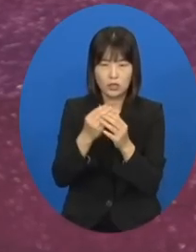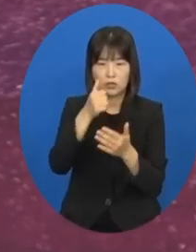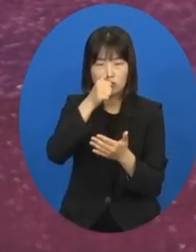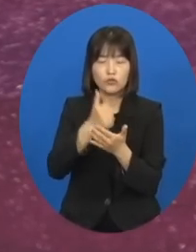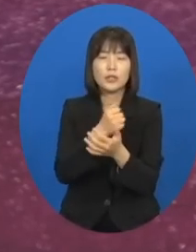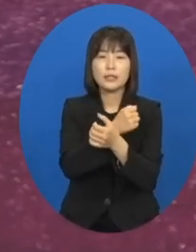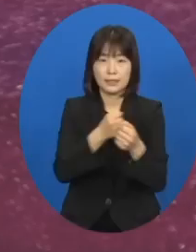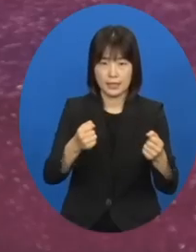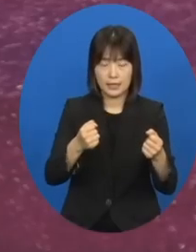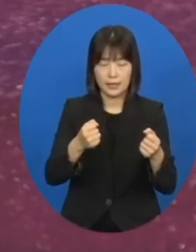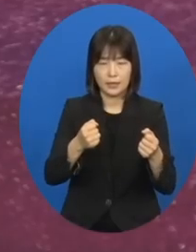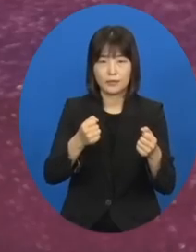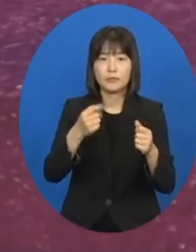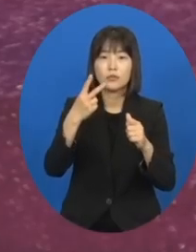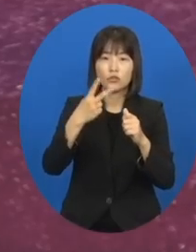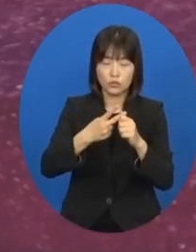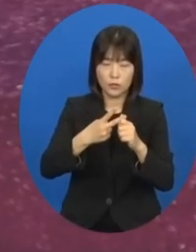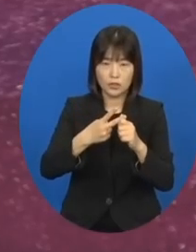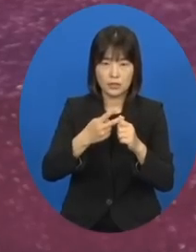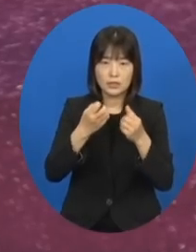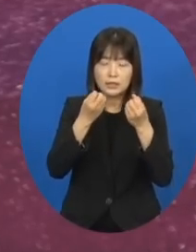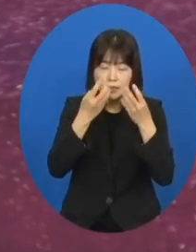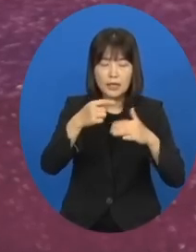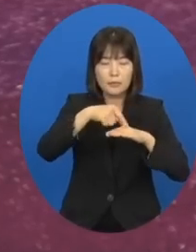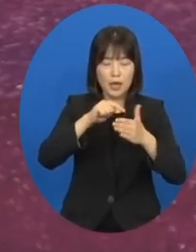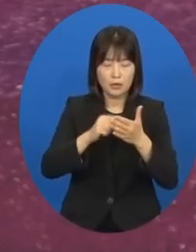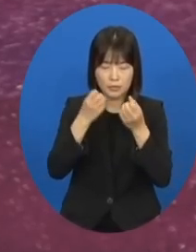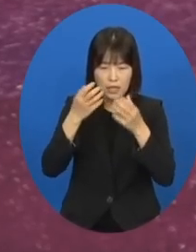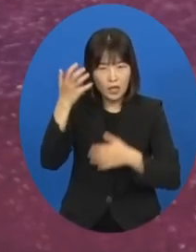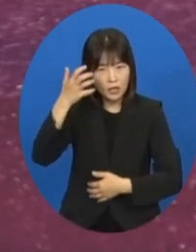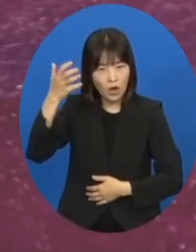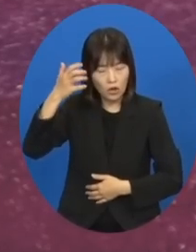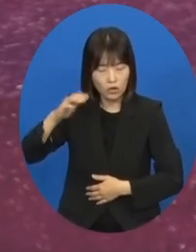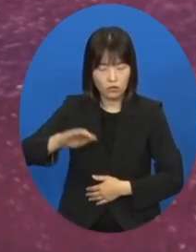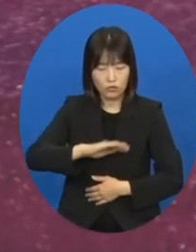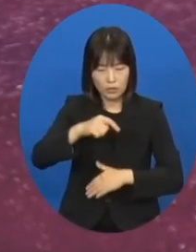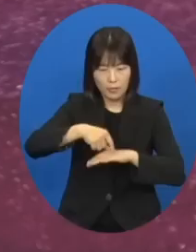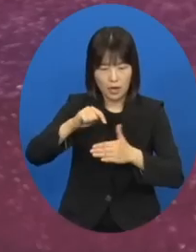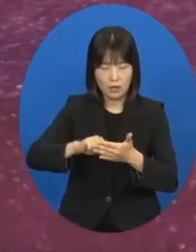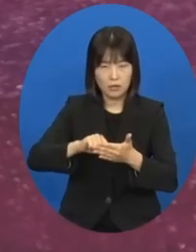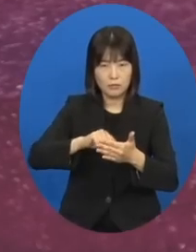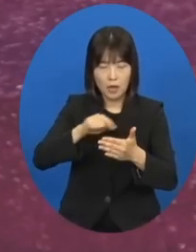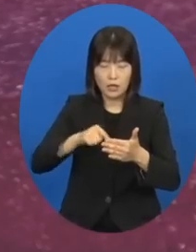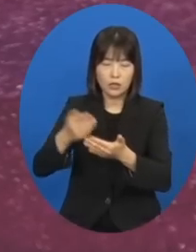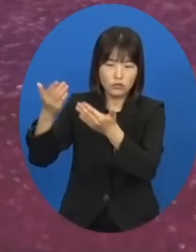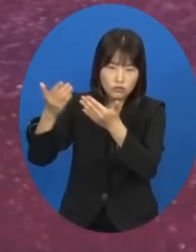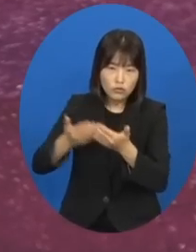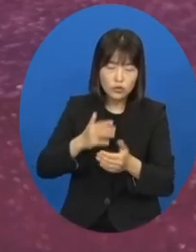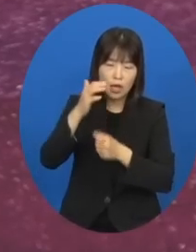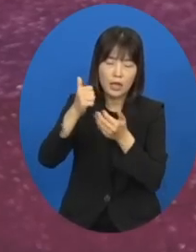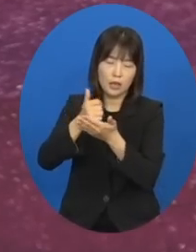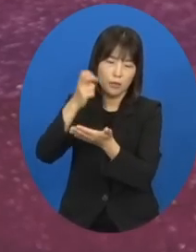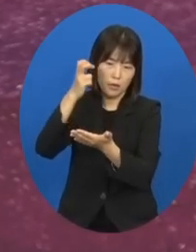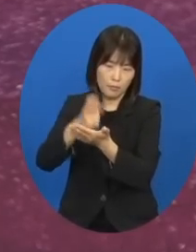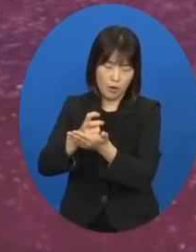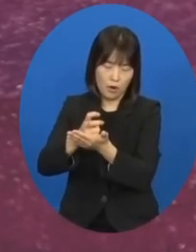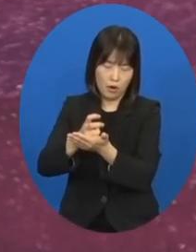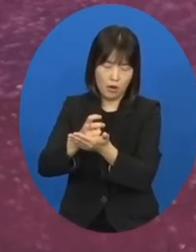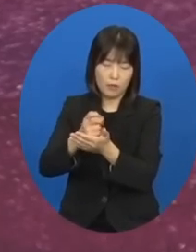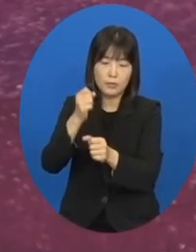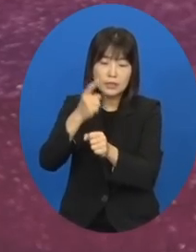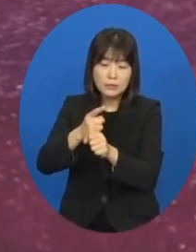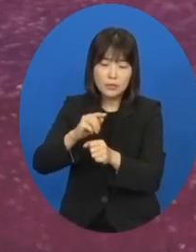두 번째 새 마음 새 영을 우리 마음 가운데 주셔서 하나님의 법을 우리 마음에 이미 새겨